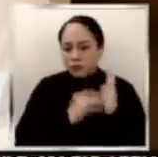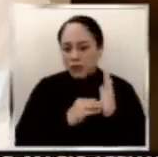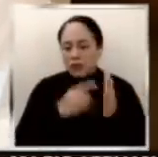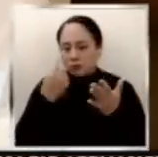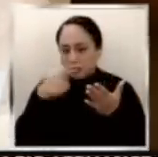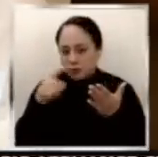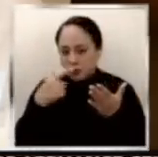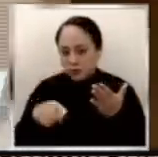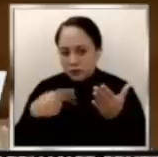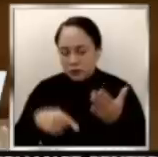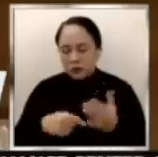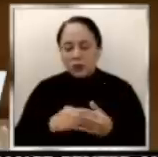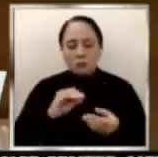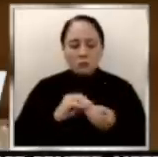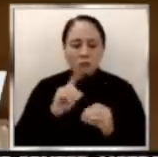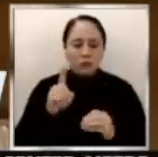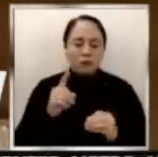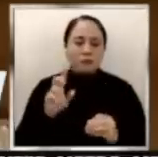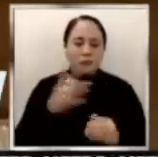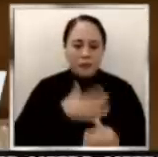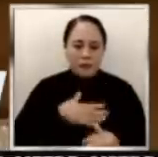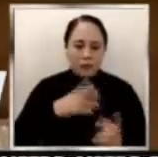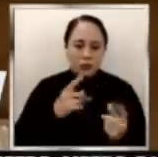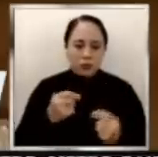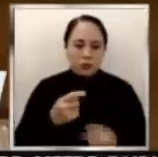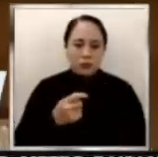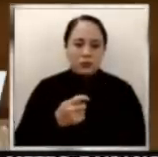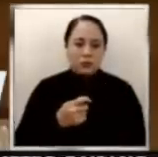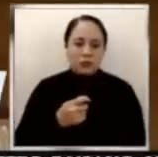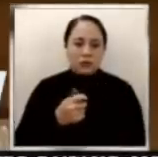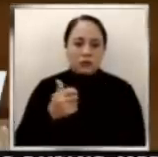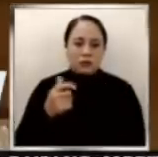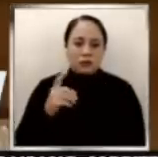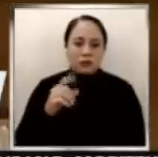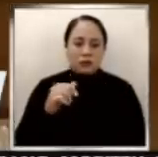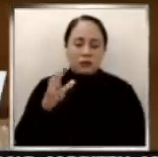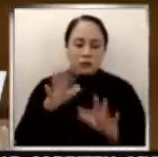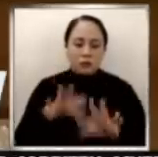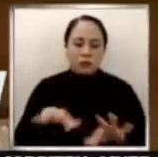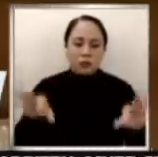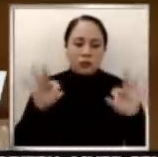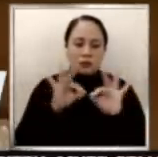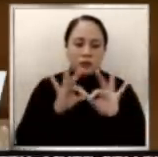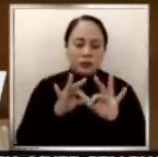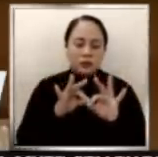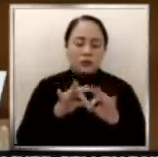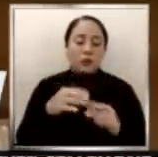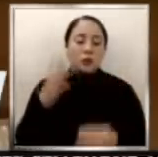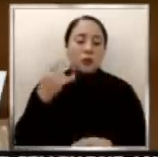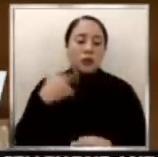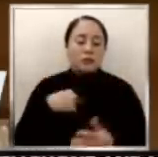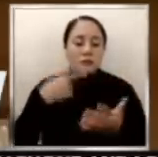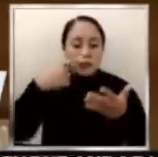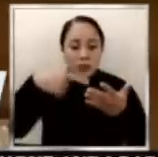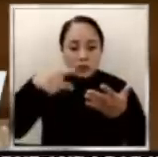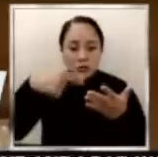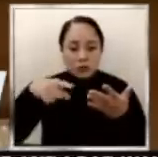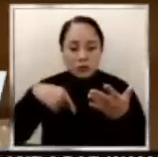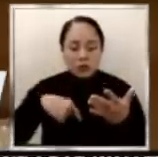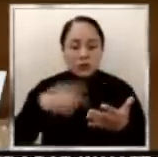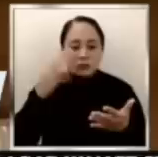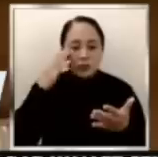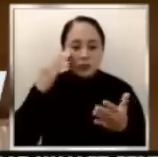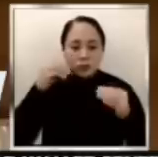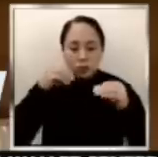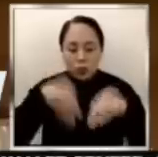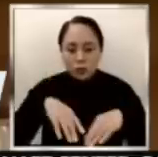number one is please do that. Erase data, Mars. That's really very important. Una was dahil nga natatrack siya, na-mark as lost siya. The moment you